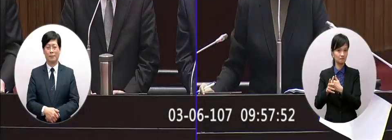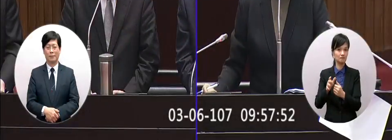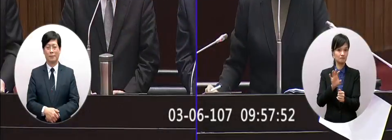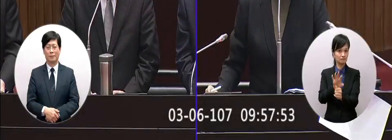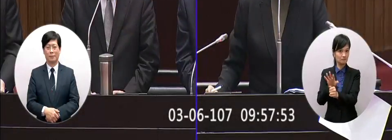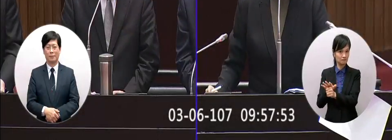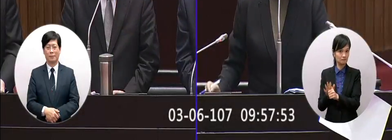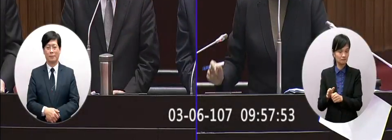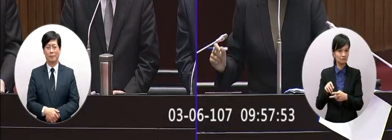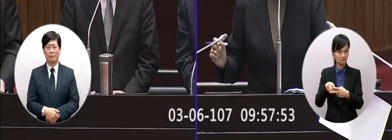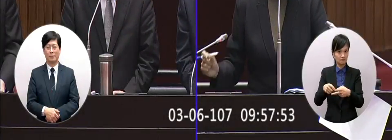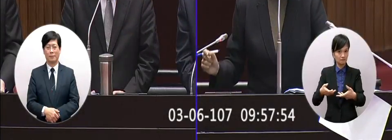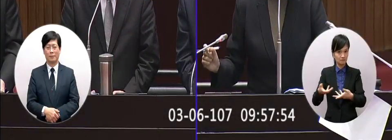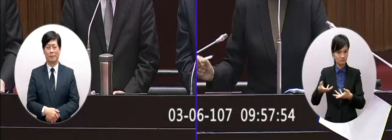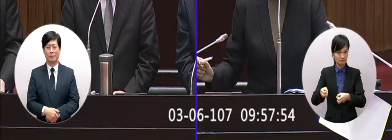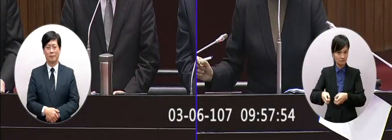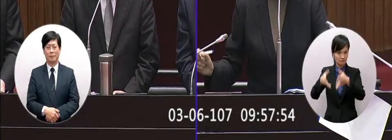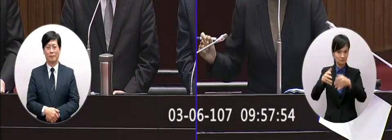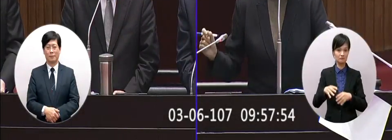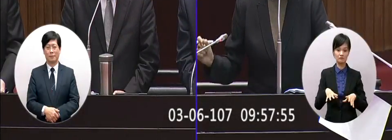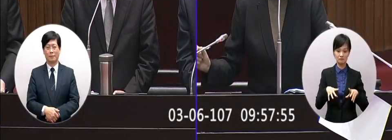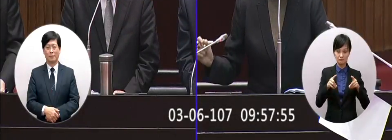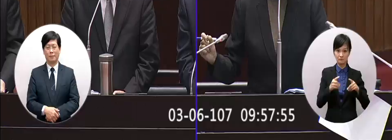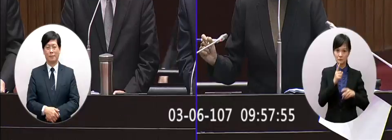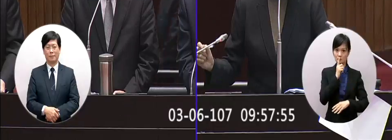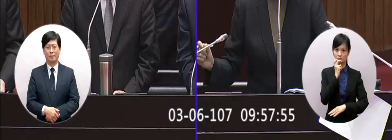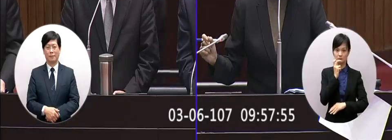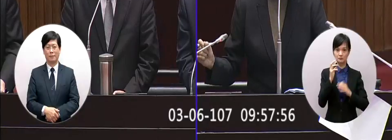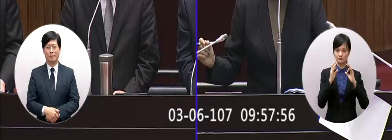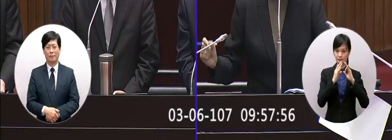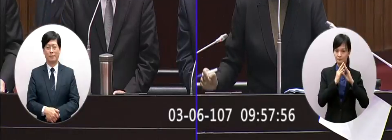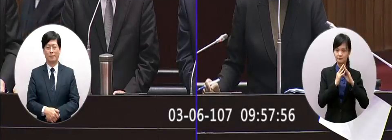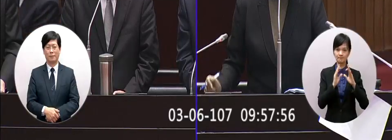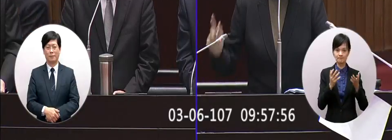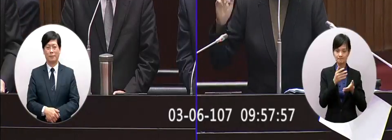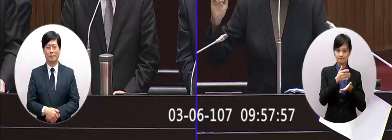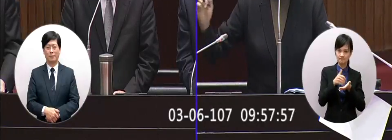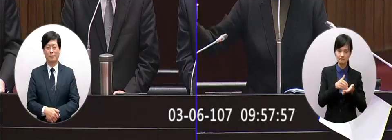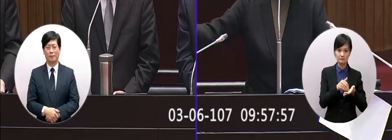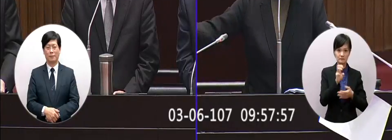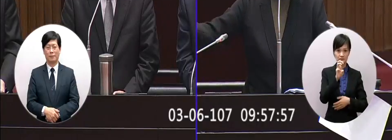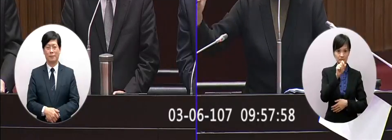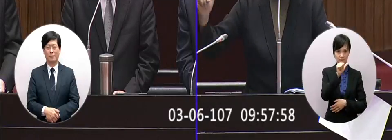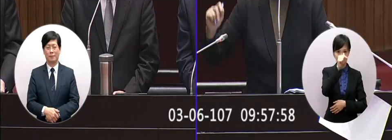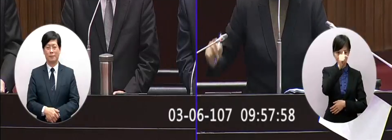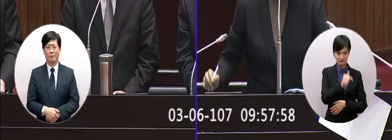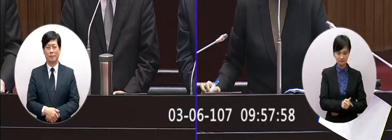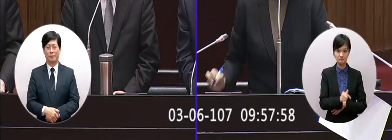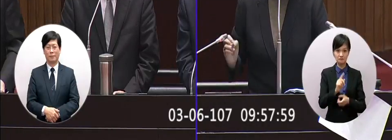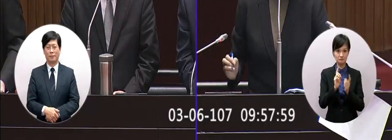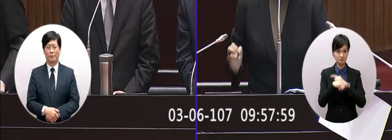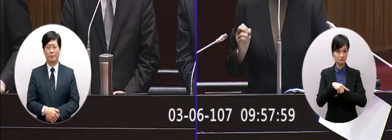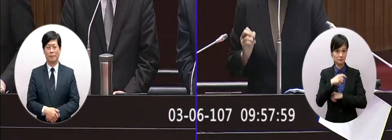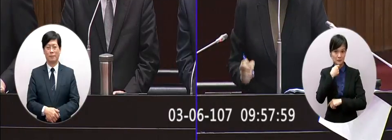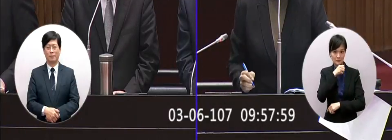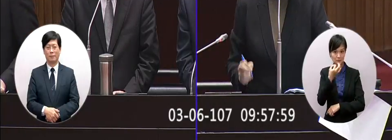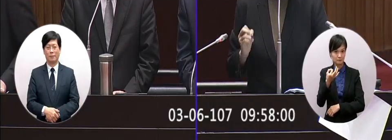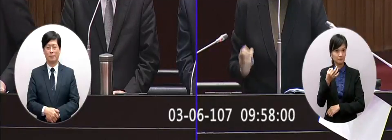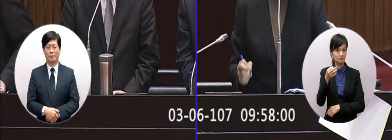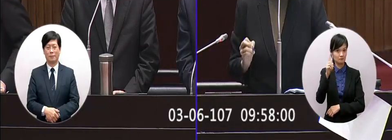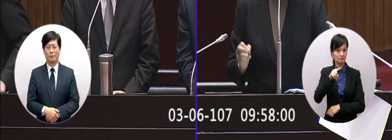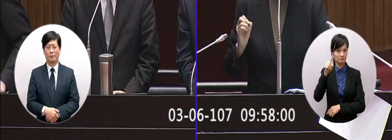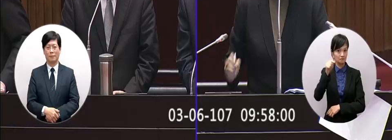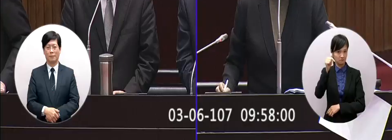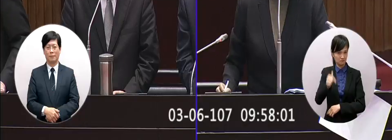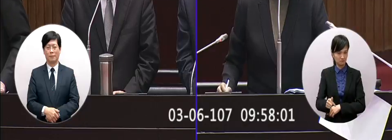合作，初期由中央银行框列35亿美元，也就是1000亿台币，让银行